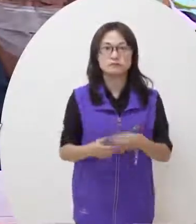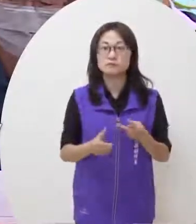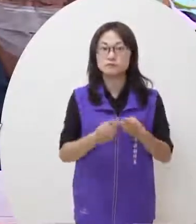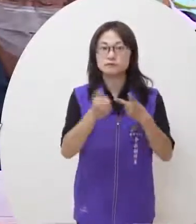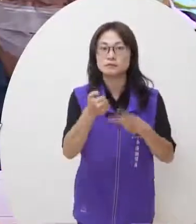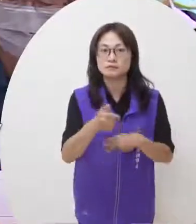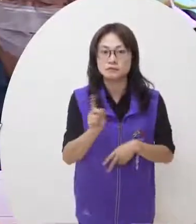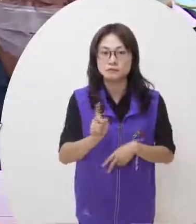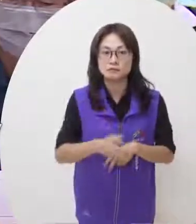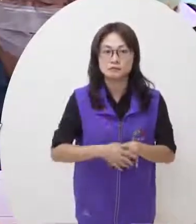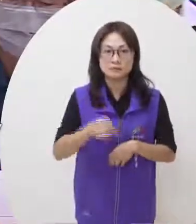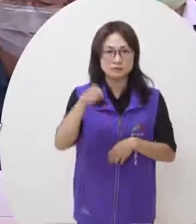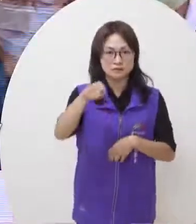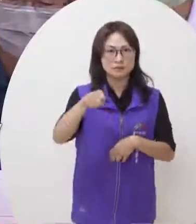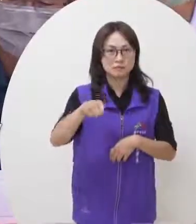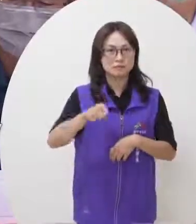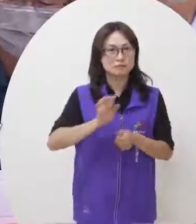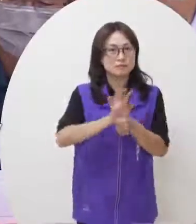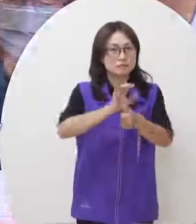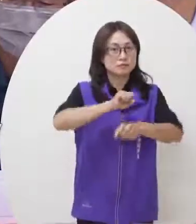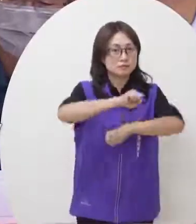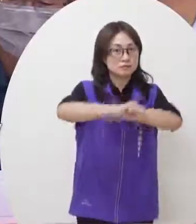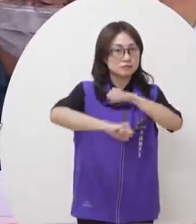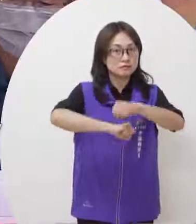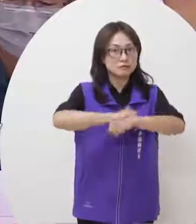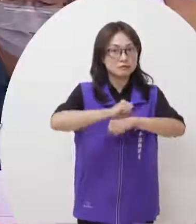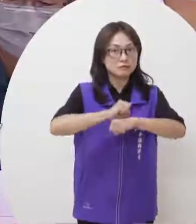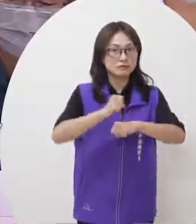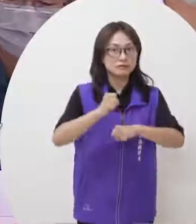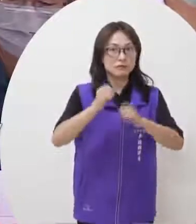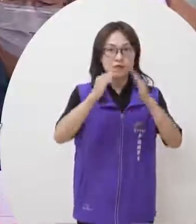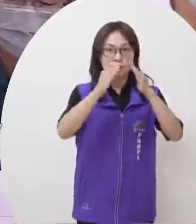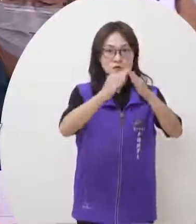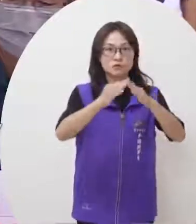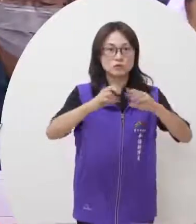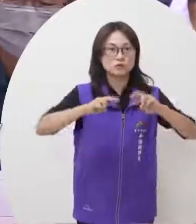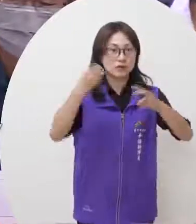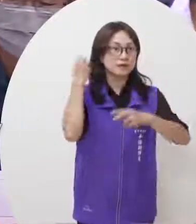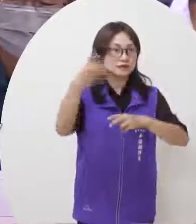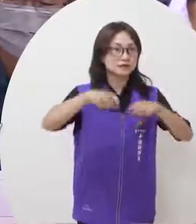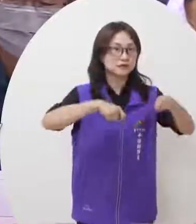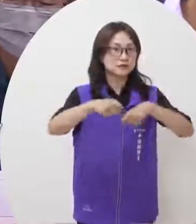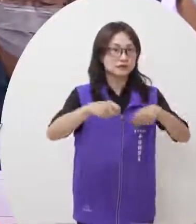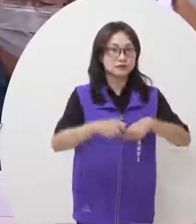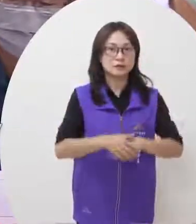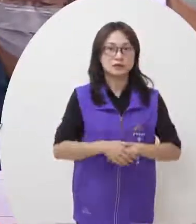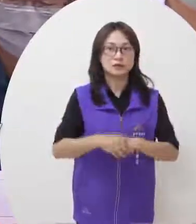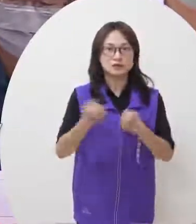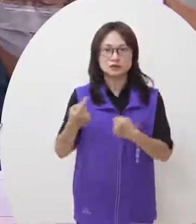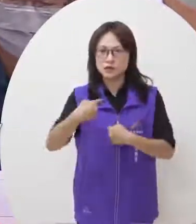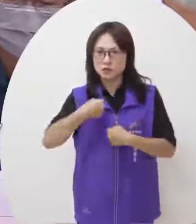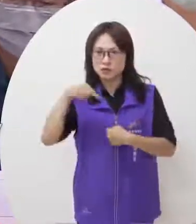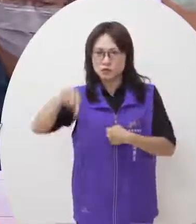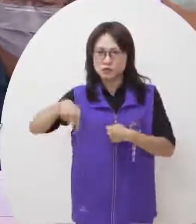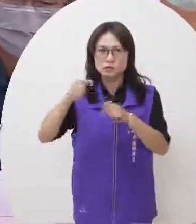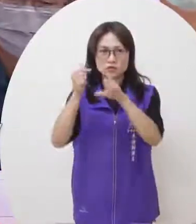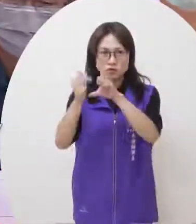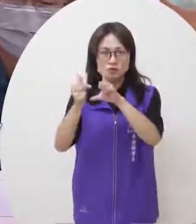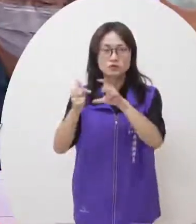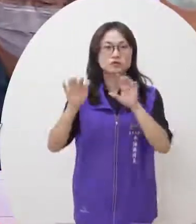是你所推動的那個都市更新案，這個在我們西屯區這現在目前